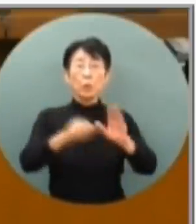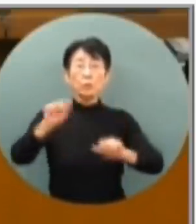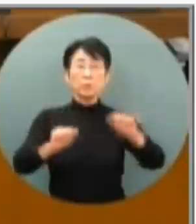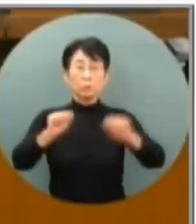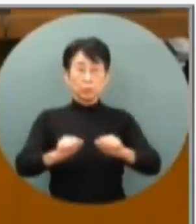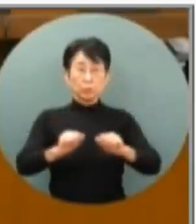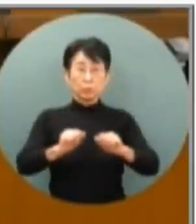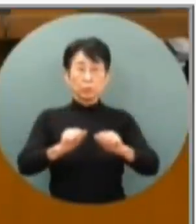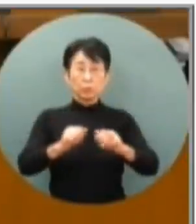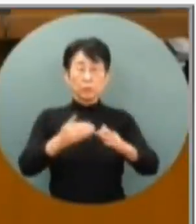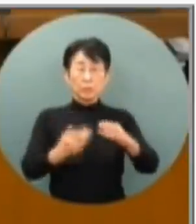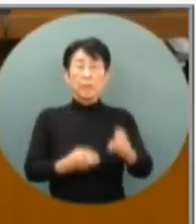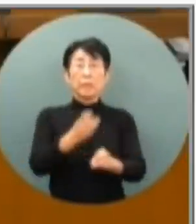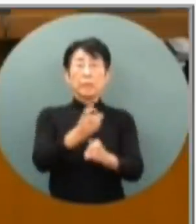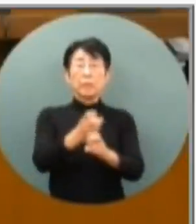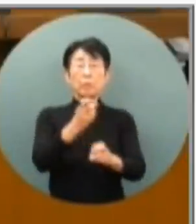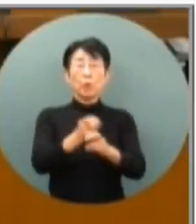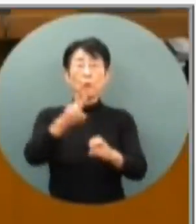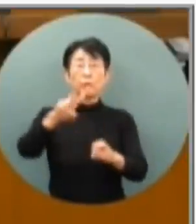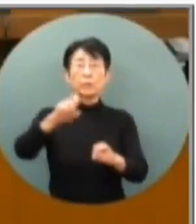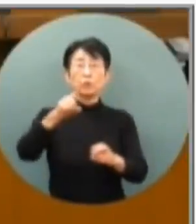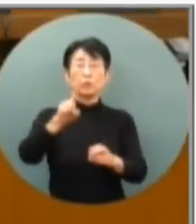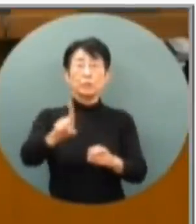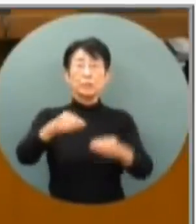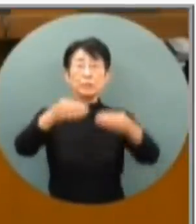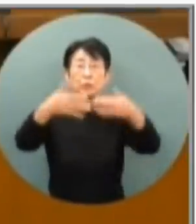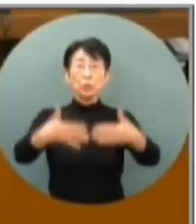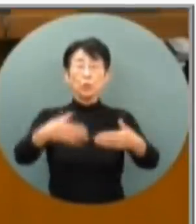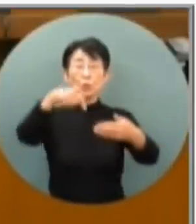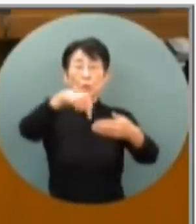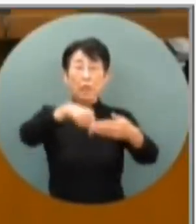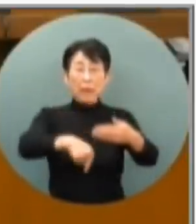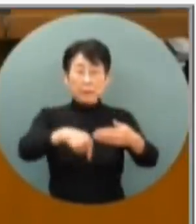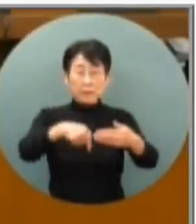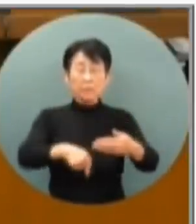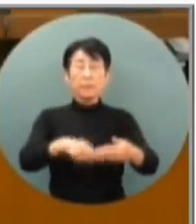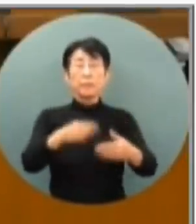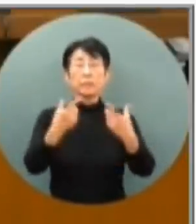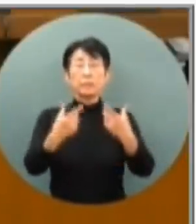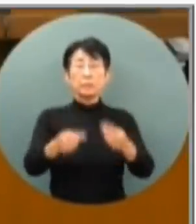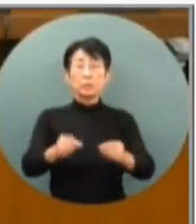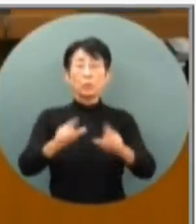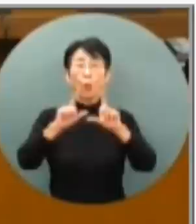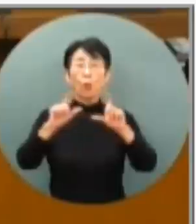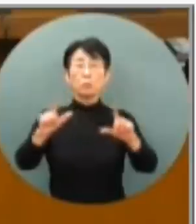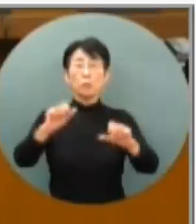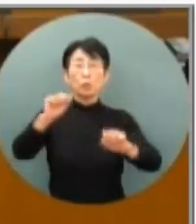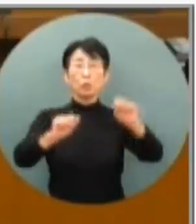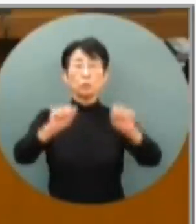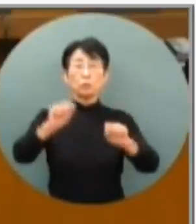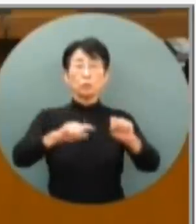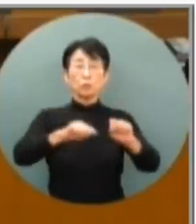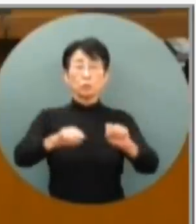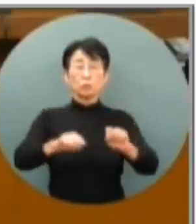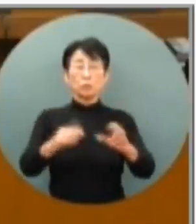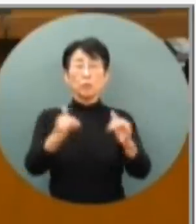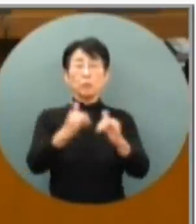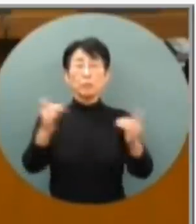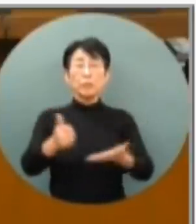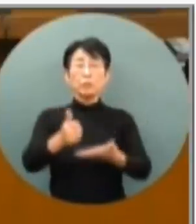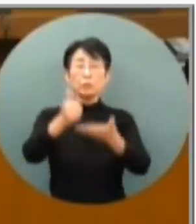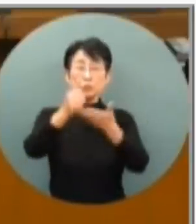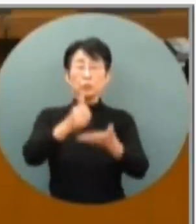の中で、表現の自由は認められているところであり、これは多分民主主義の要